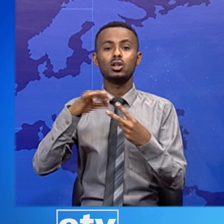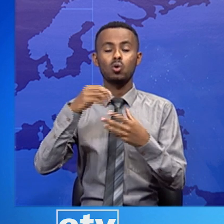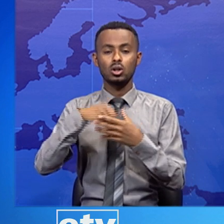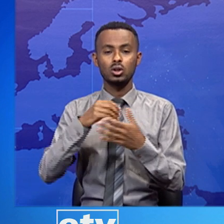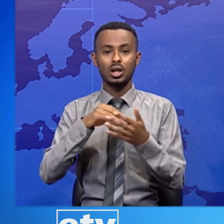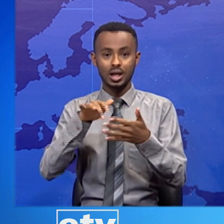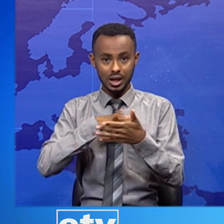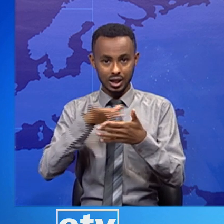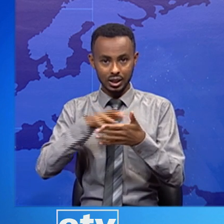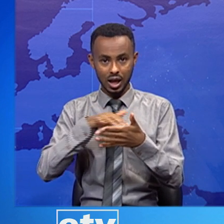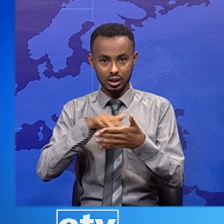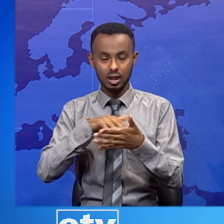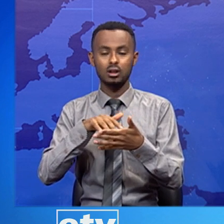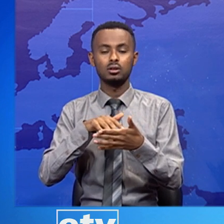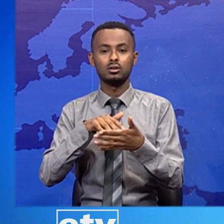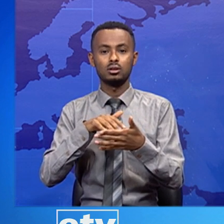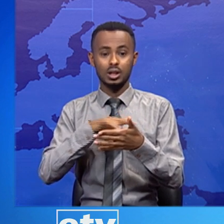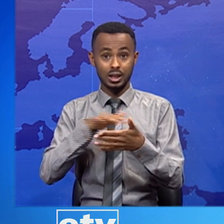እኔ በመረጥኳቸውና